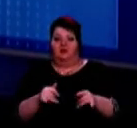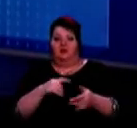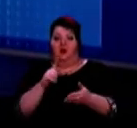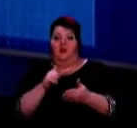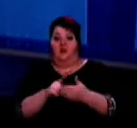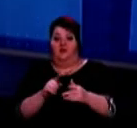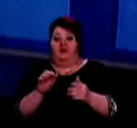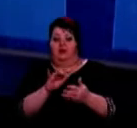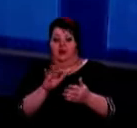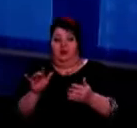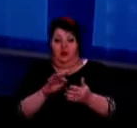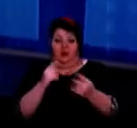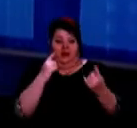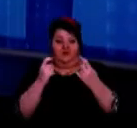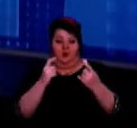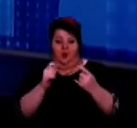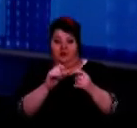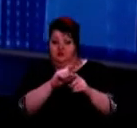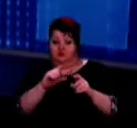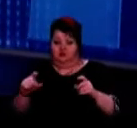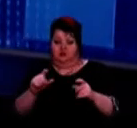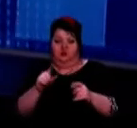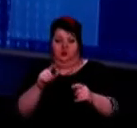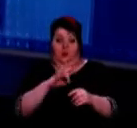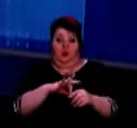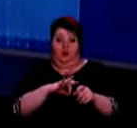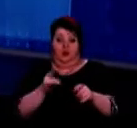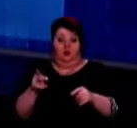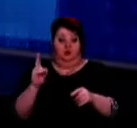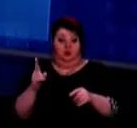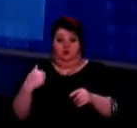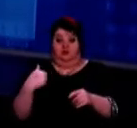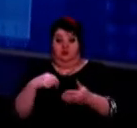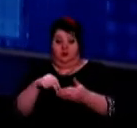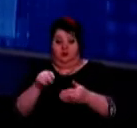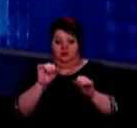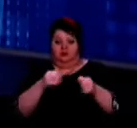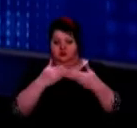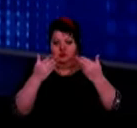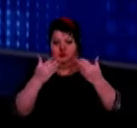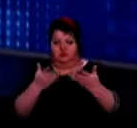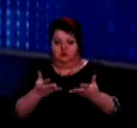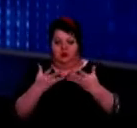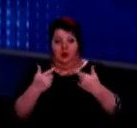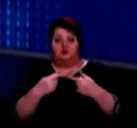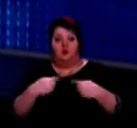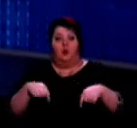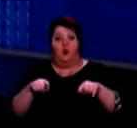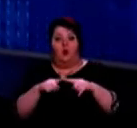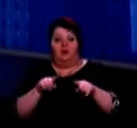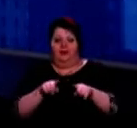цю інформацію, щоб споживач з нею ознайомився. Наступний момент. Якщо ми організовуємо такий інтернет-магазин, якщо ми є